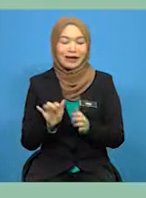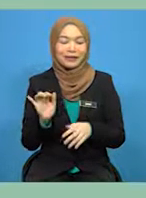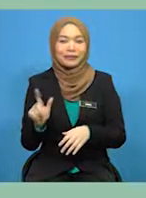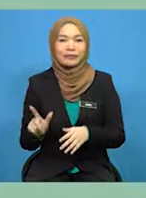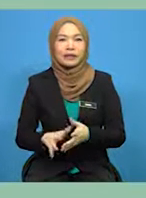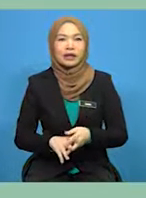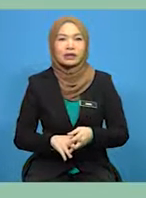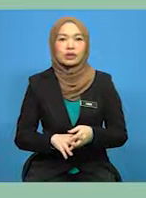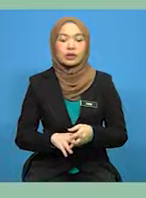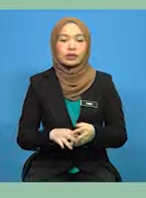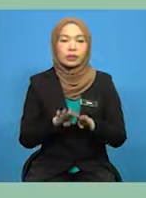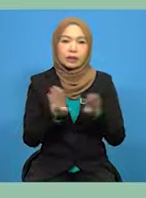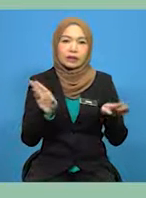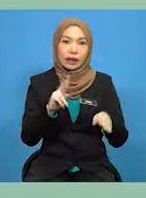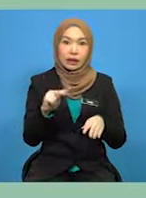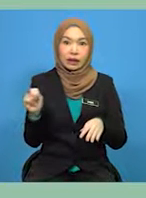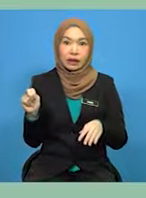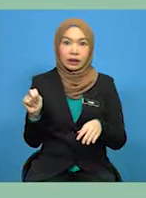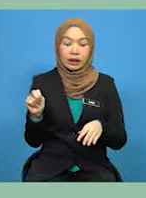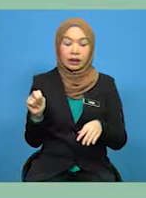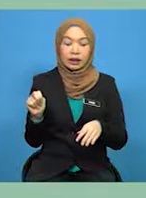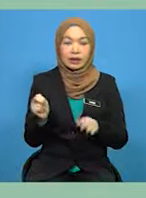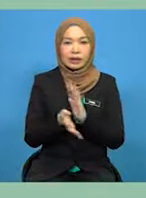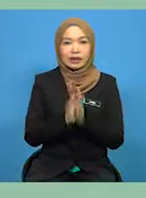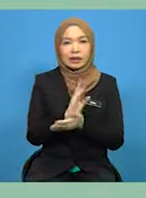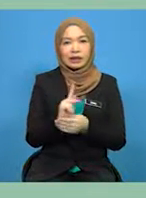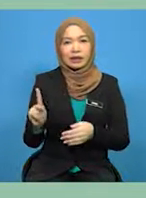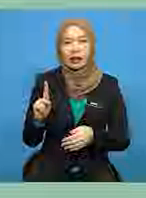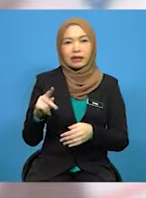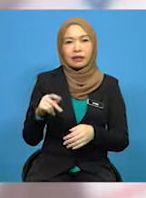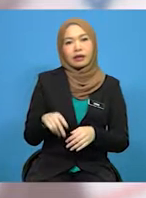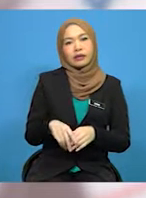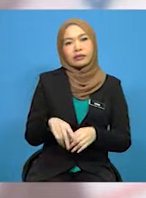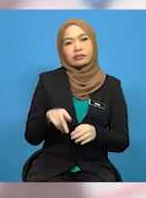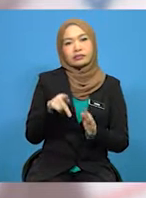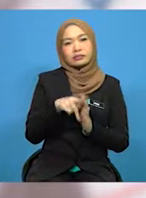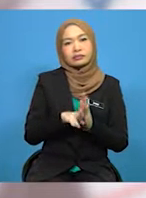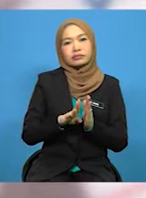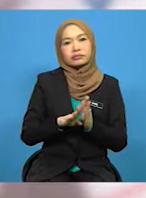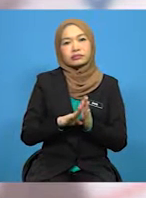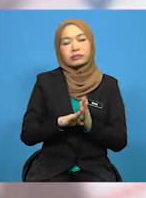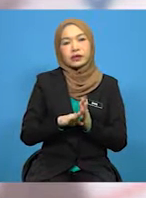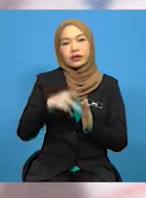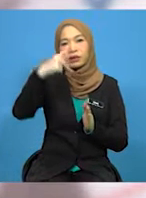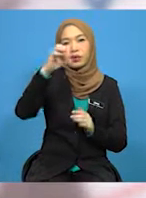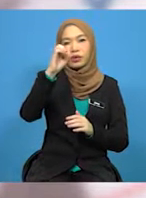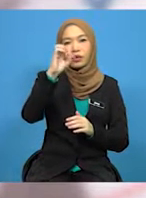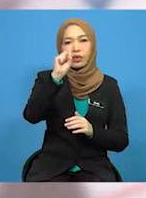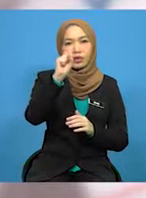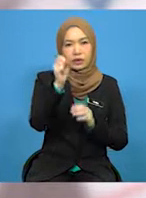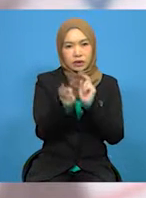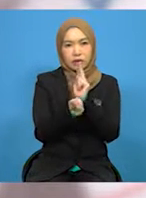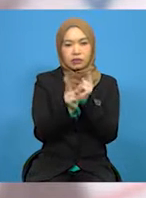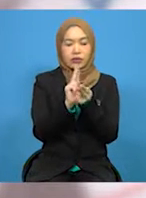disebabkan oleh kenaikan dalam kos pengeluaran. Bolehkah pelajar berikan contoh